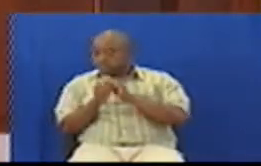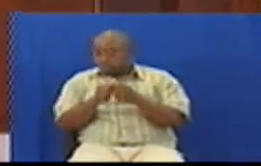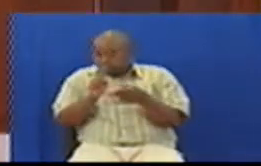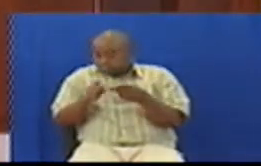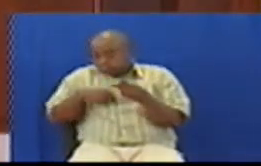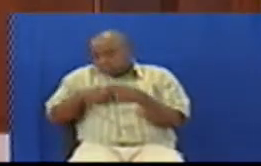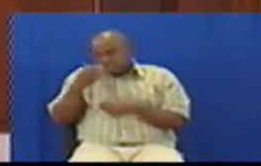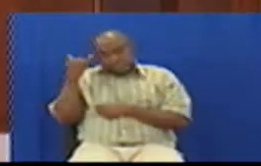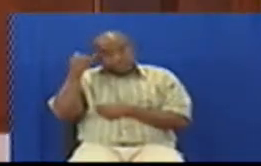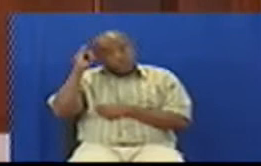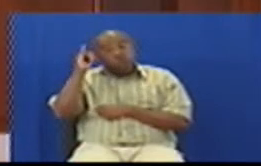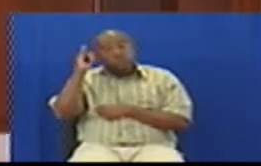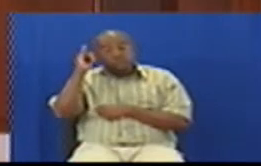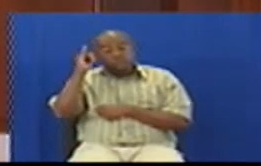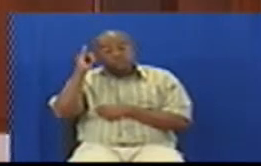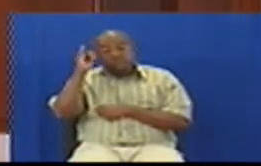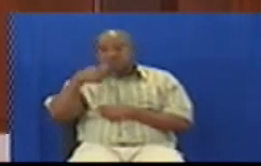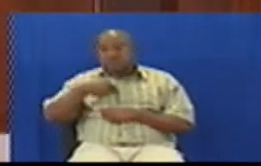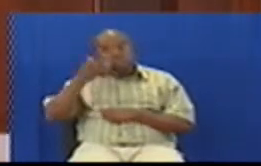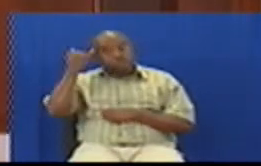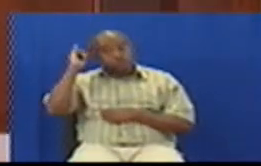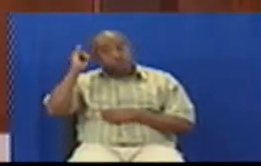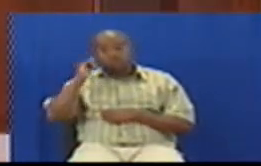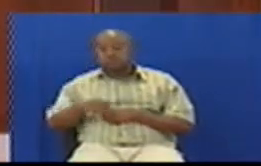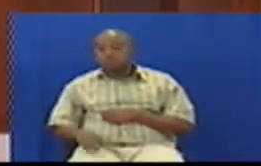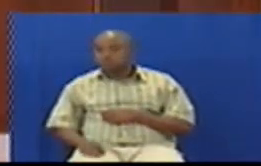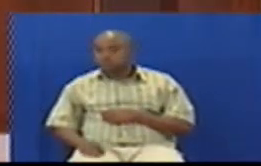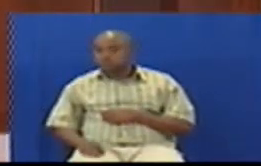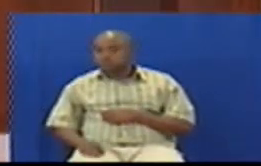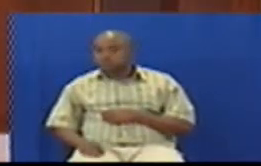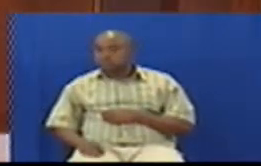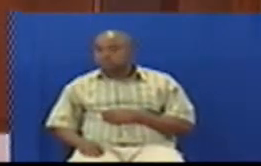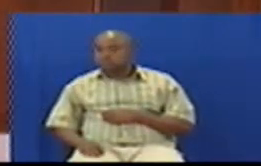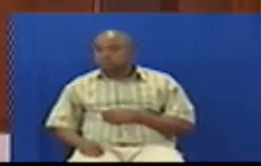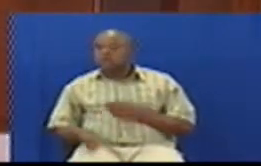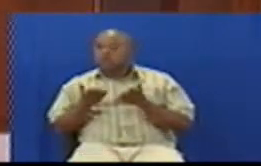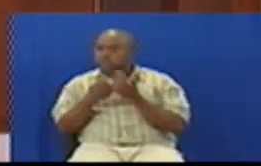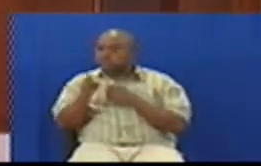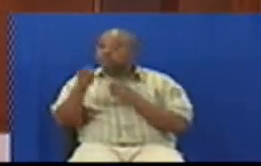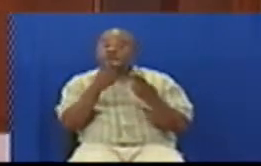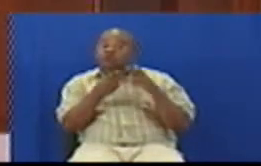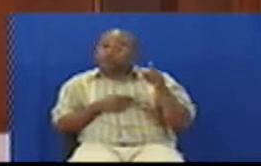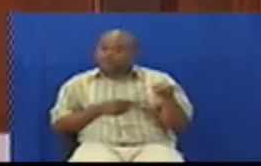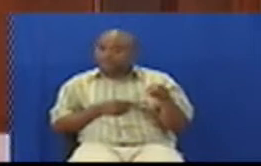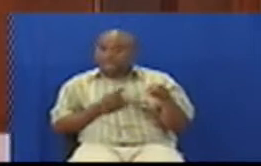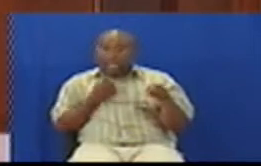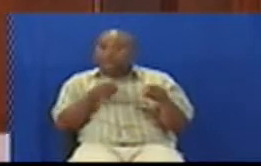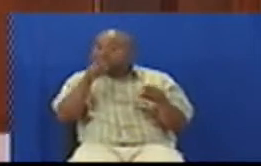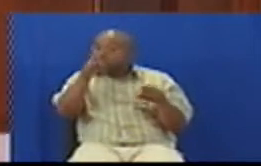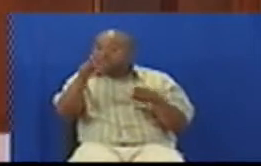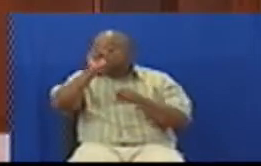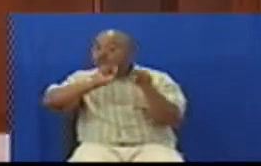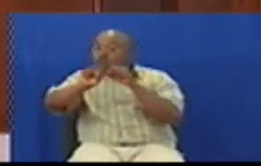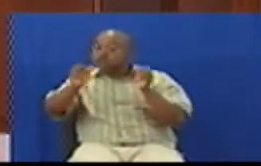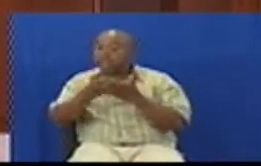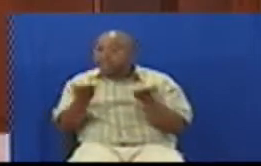tu kama nilivyoshauri mwanzo. Na mimi kwa sababu Mheshimiwa Ndugulile amesema kwamba hazizui,